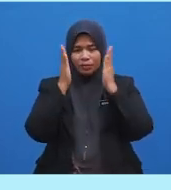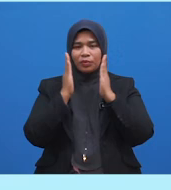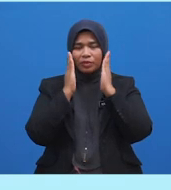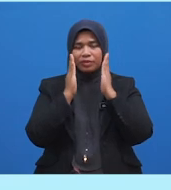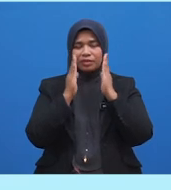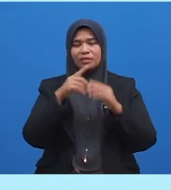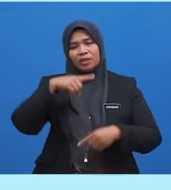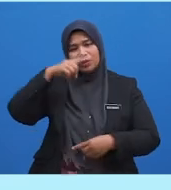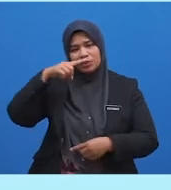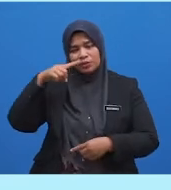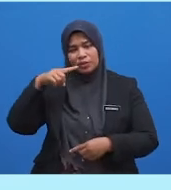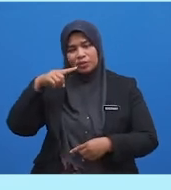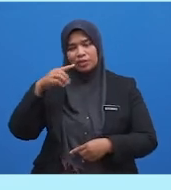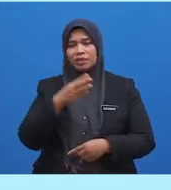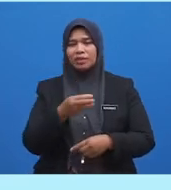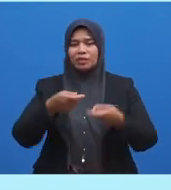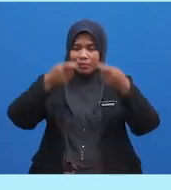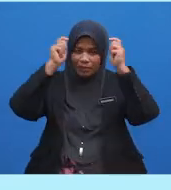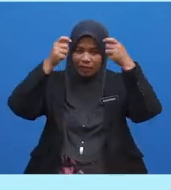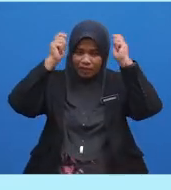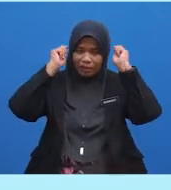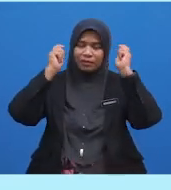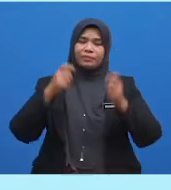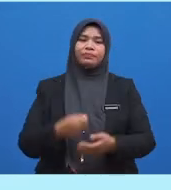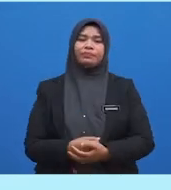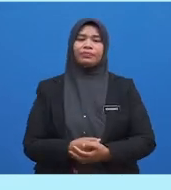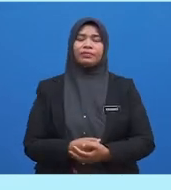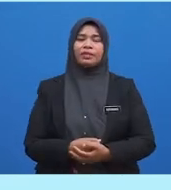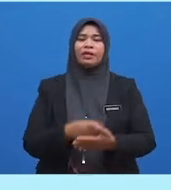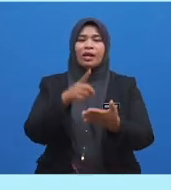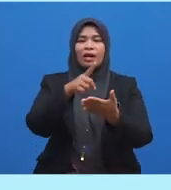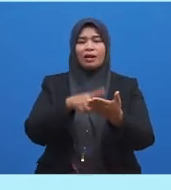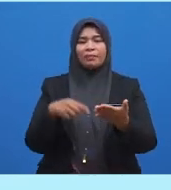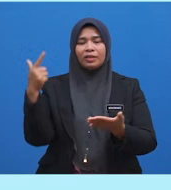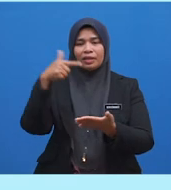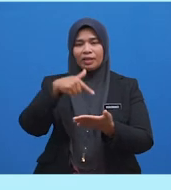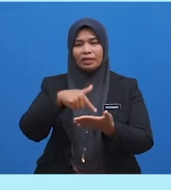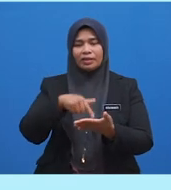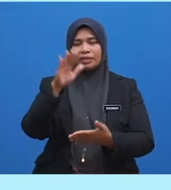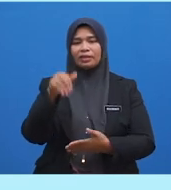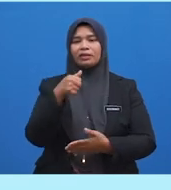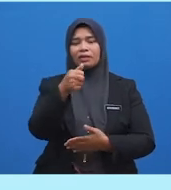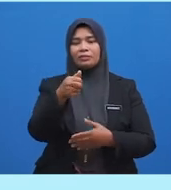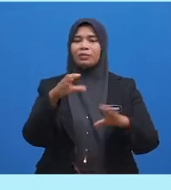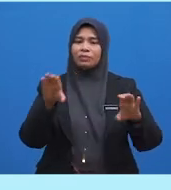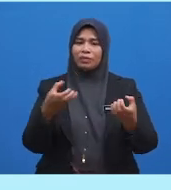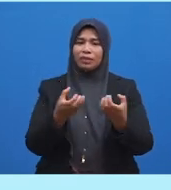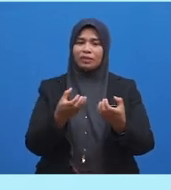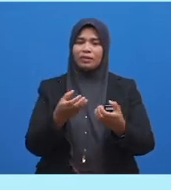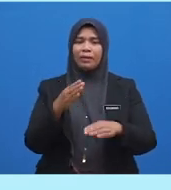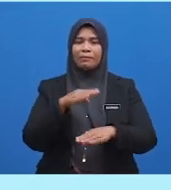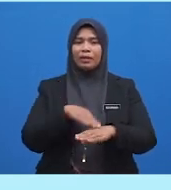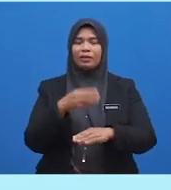gigi dan mandi apalagi yang kamu buat